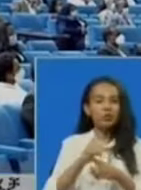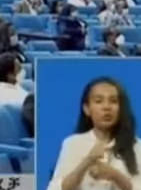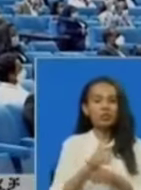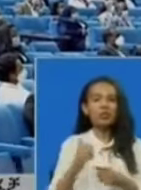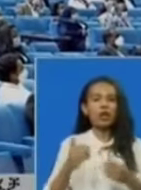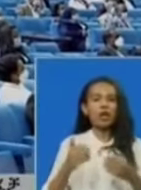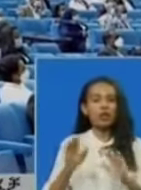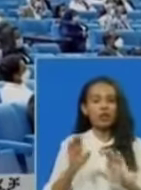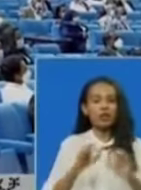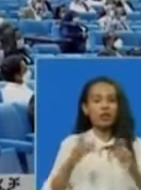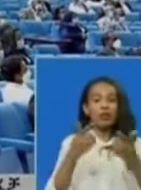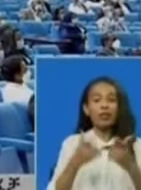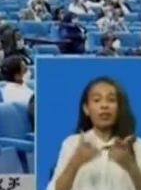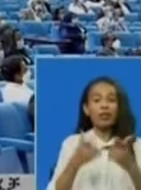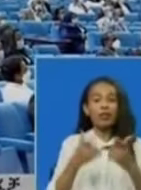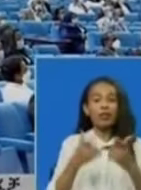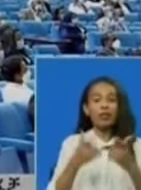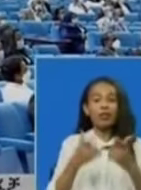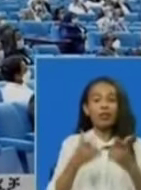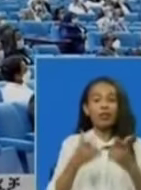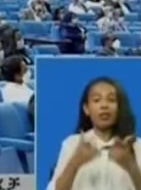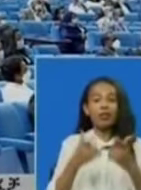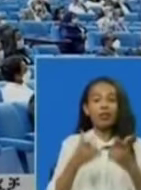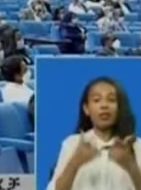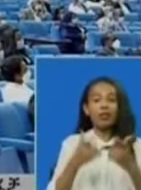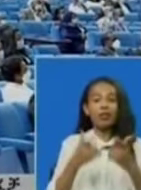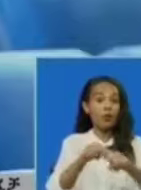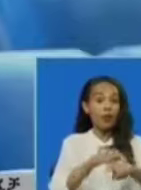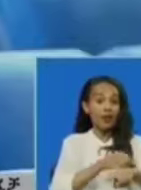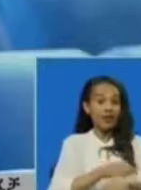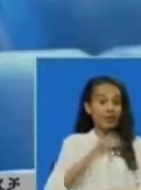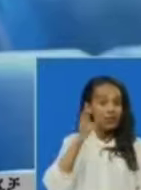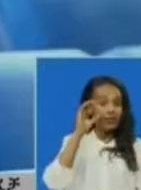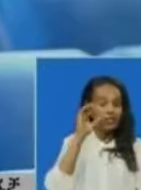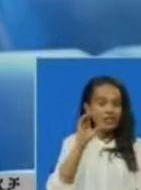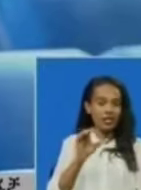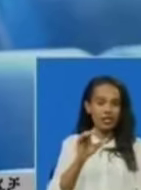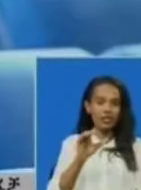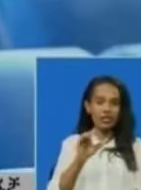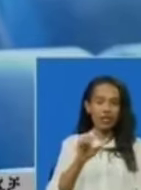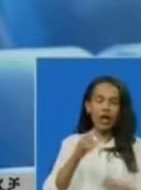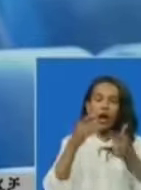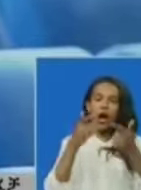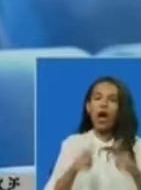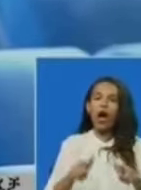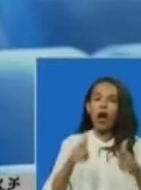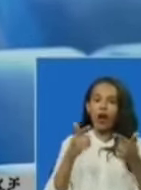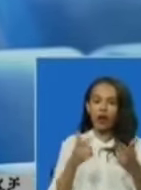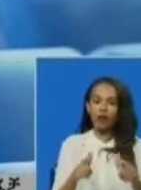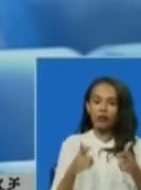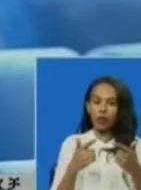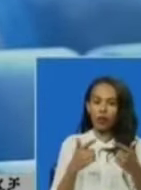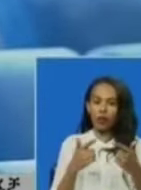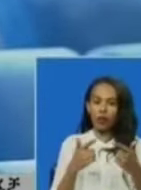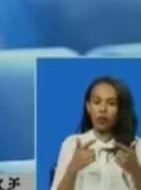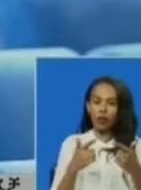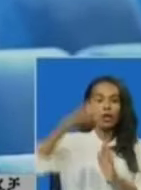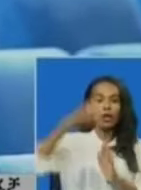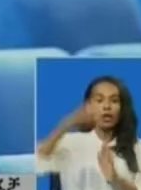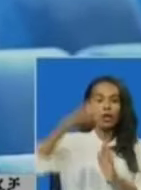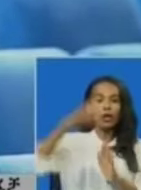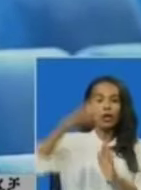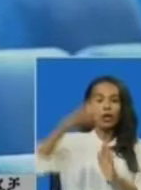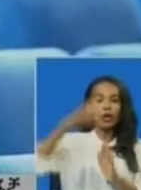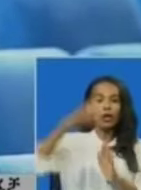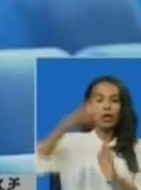ያደረግንበት አጋጣሚ ነበር። ባሳለፍነው አመት የዴሞክራሲ ምህዳሩን ለማስፋት በርካታ ስራዎች የተከናወኑ ቢሆንም